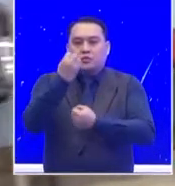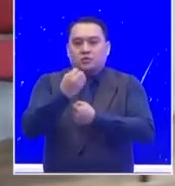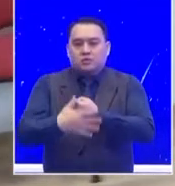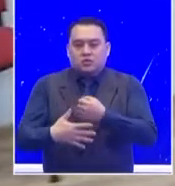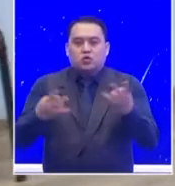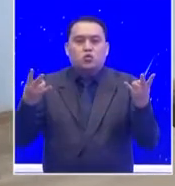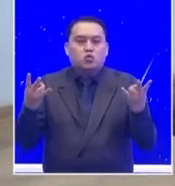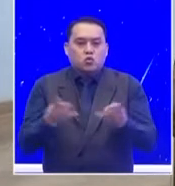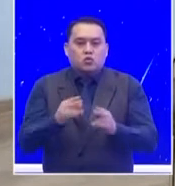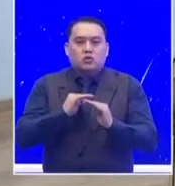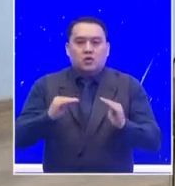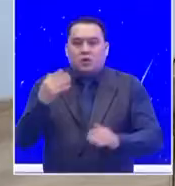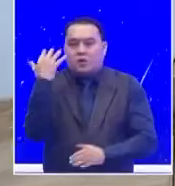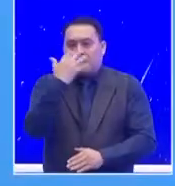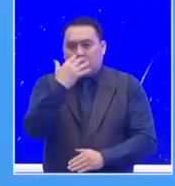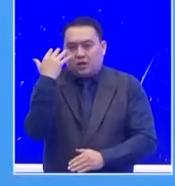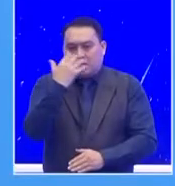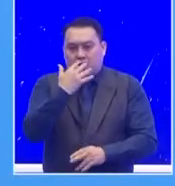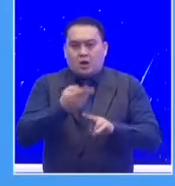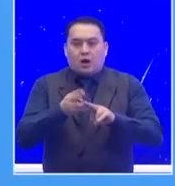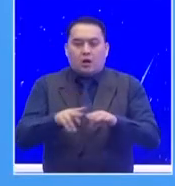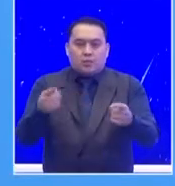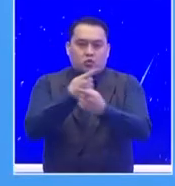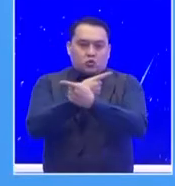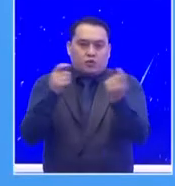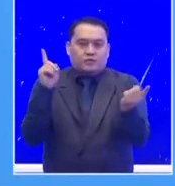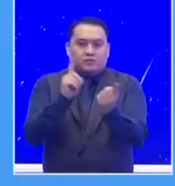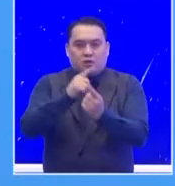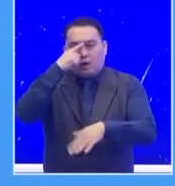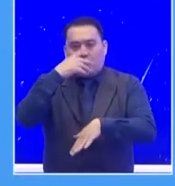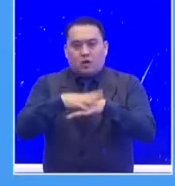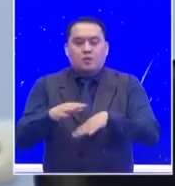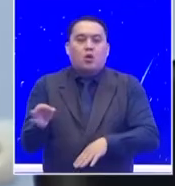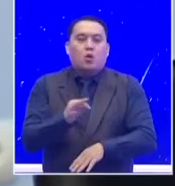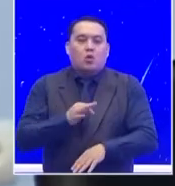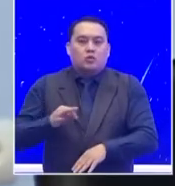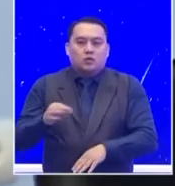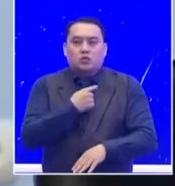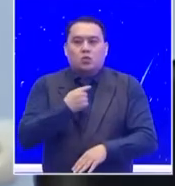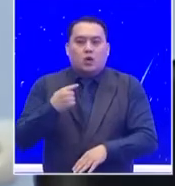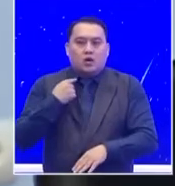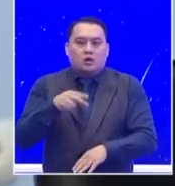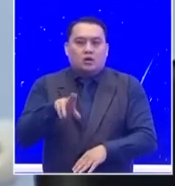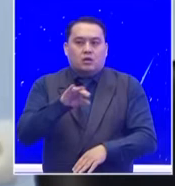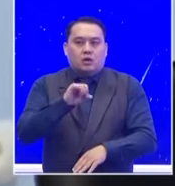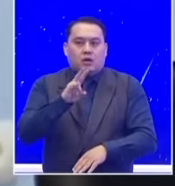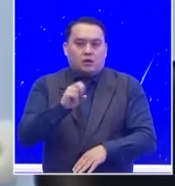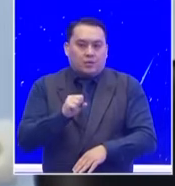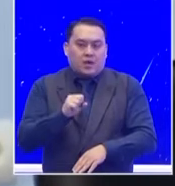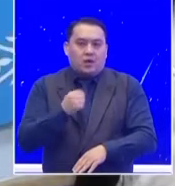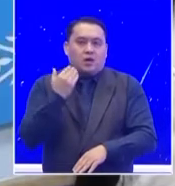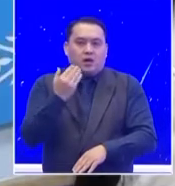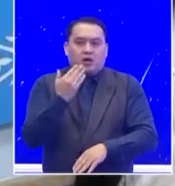жизненно необходимо для детей с нарушениями зрения. Об этом заявила на встрече с акимом области жительница областного центра Диана Айдарханова. По